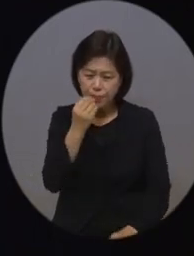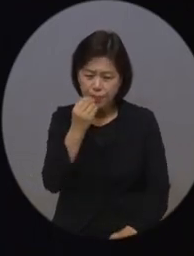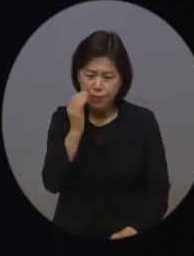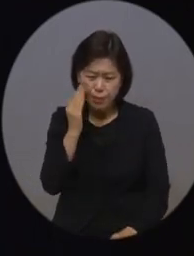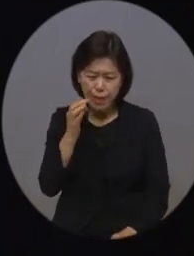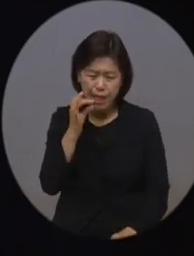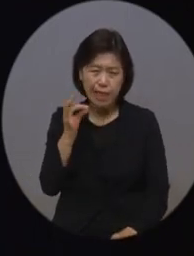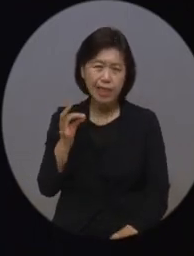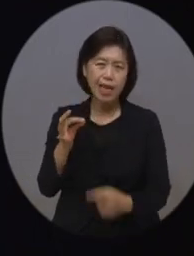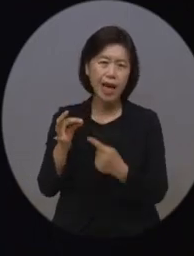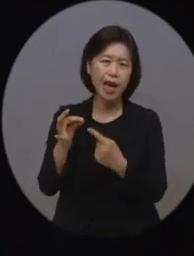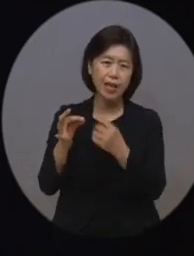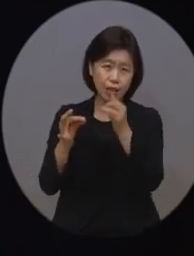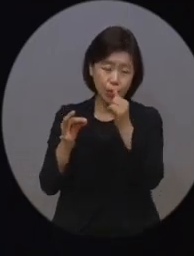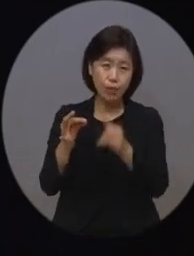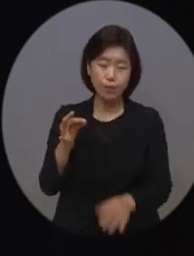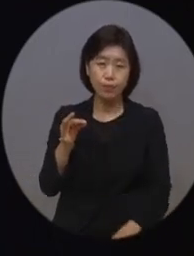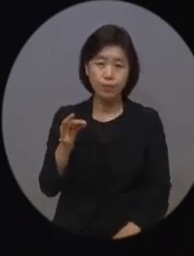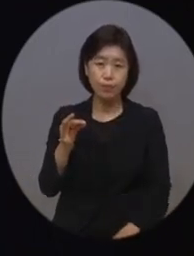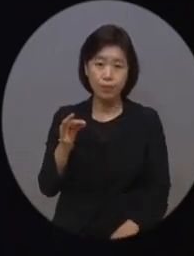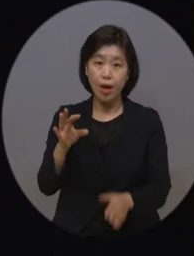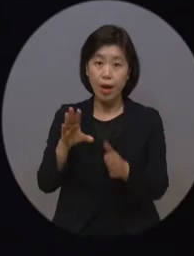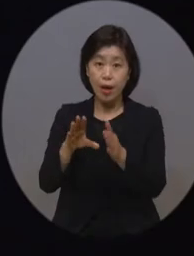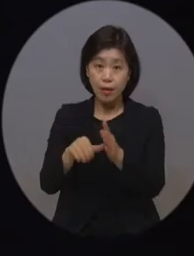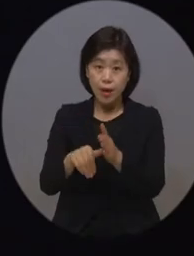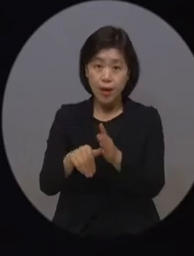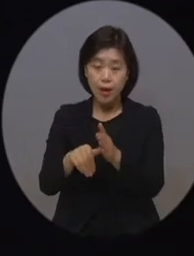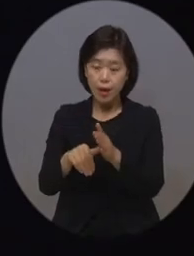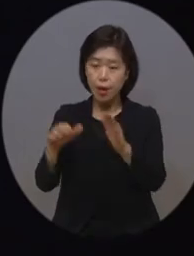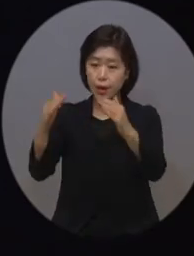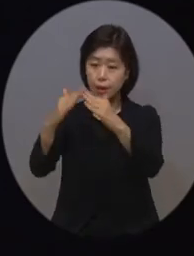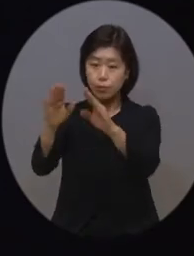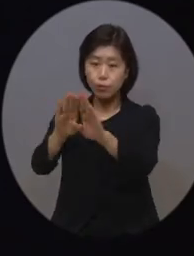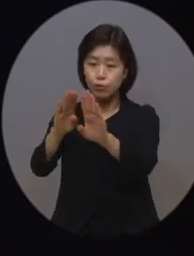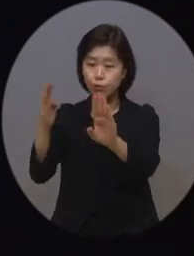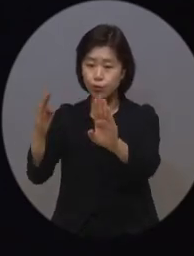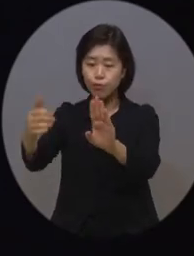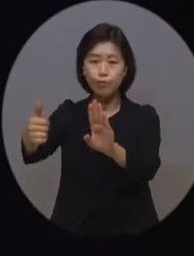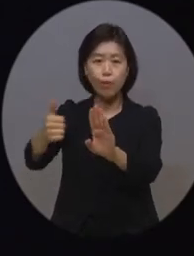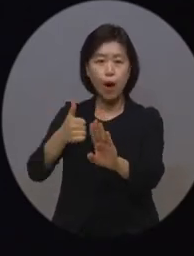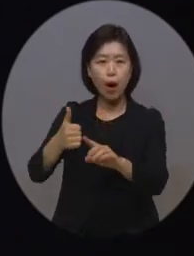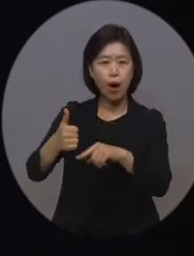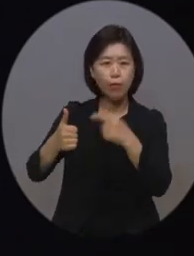현관문을 열고 거대한 쑥떡이 한 덩이 들어온다.